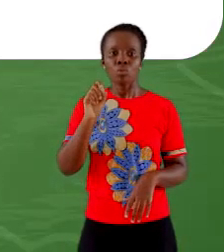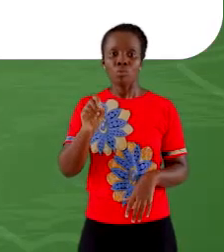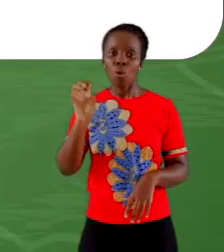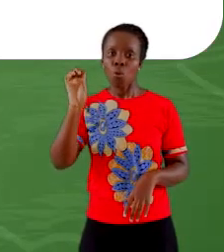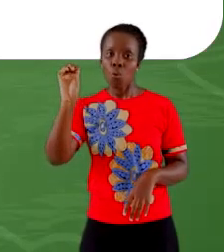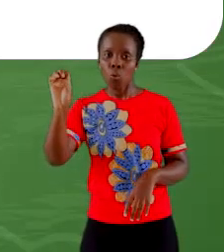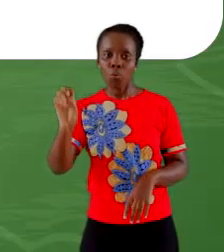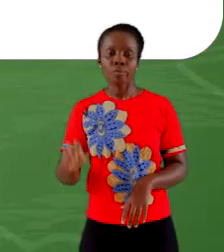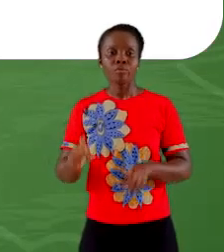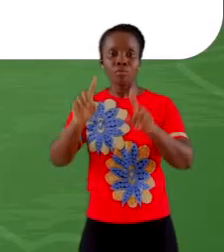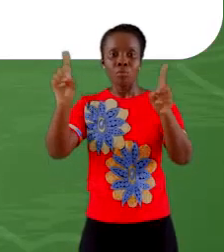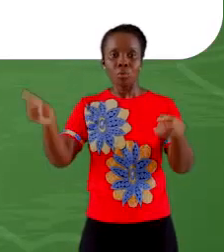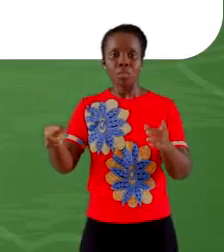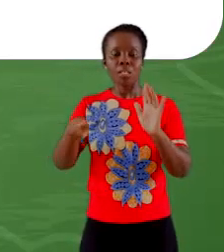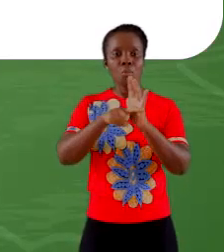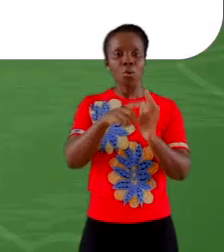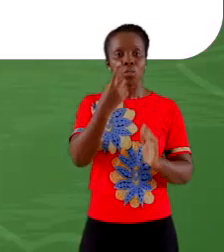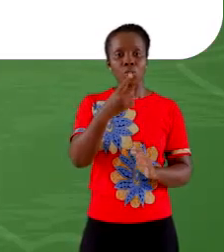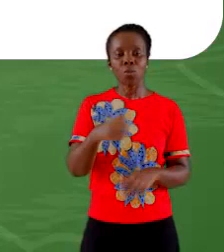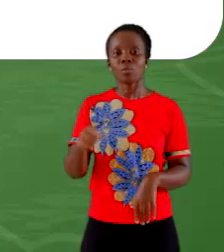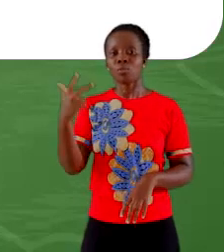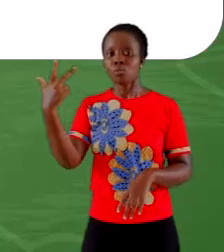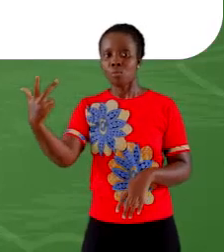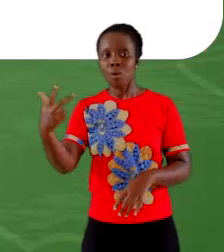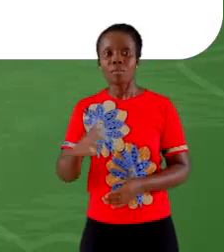E de coordonnées moins 1, 3.